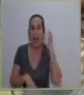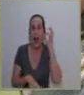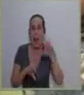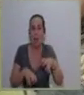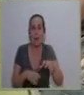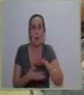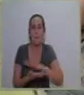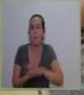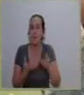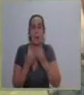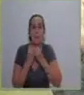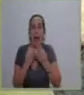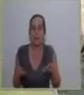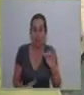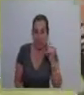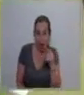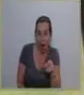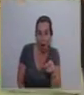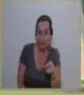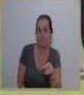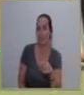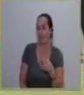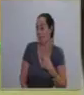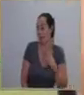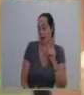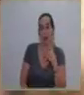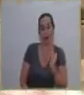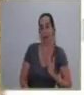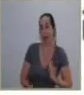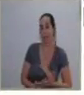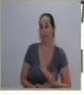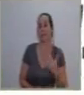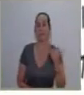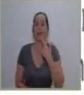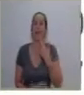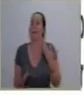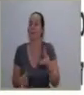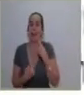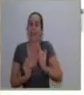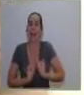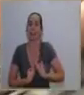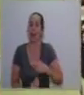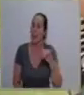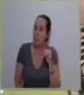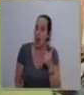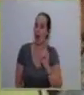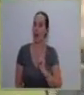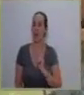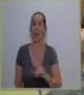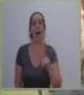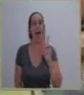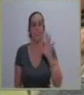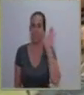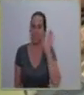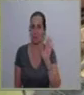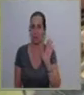היא פשוט מאוד מקסימה. נכון, ליצ'י? אני לא אעיד על עצמי. אני תמיד אומר, אין הנחתום מעיד על יסתום. זה נכון, זה נכון, ליצ'י. אבל